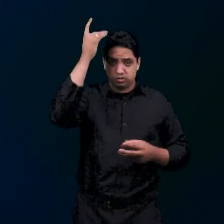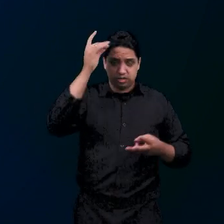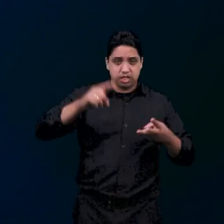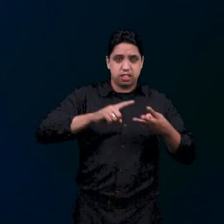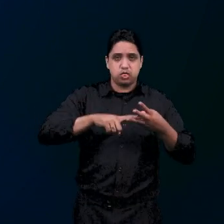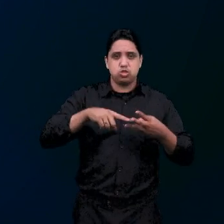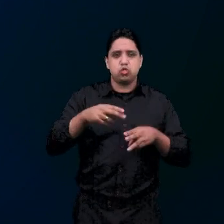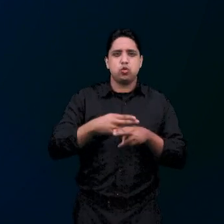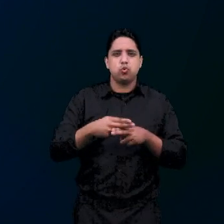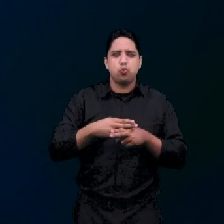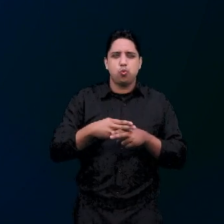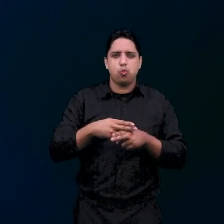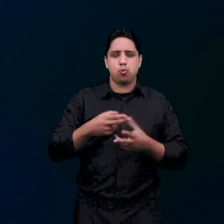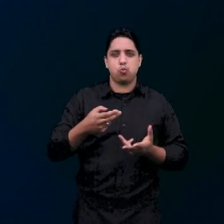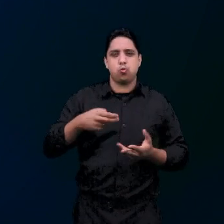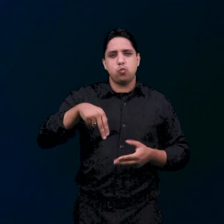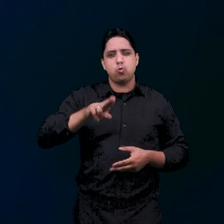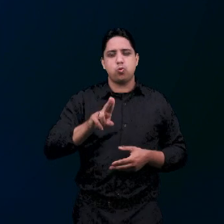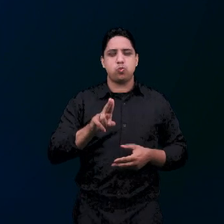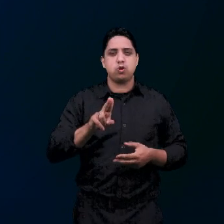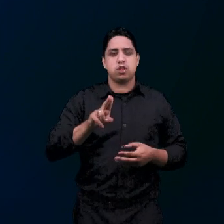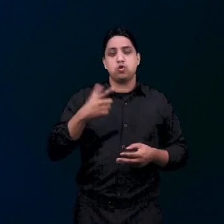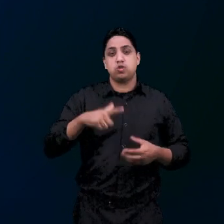sans les habits de salut,